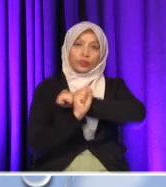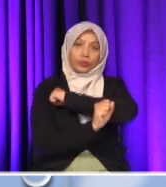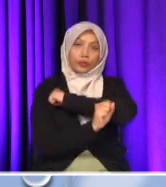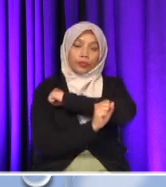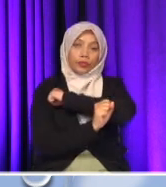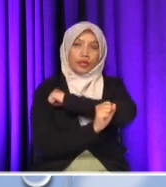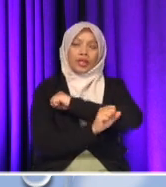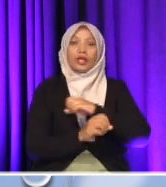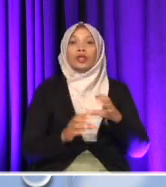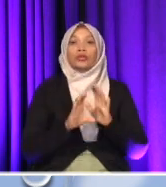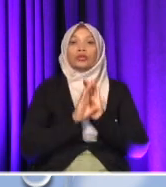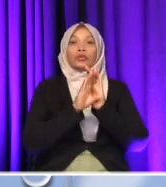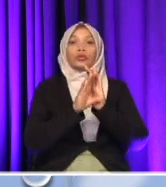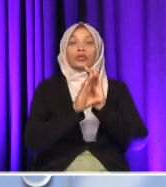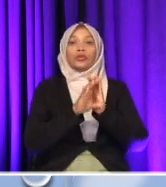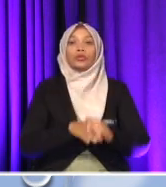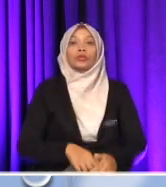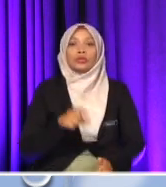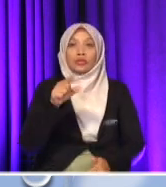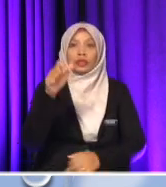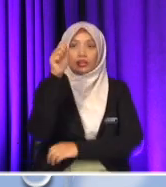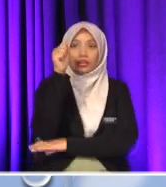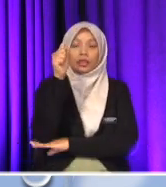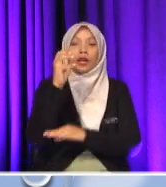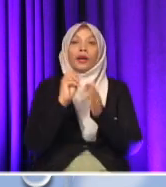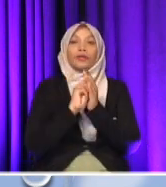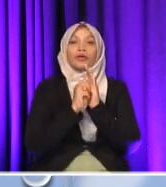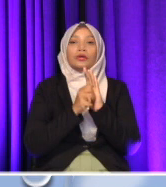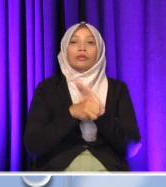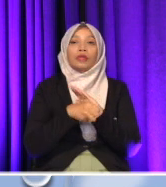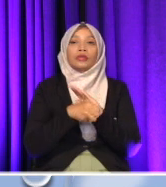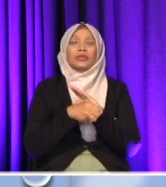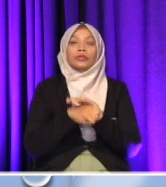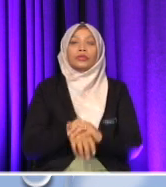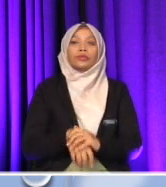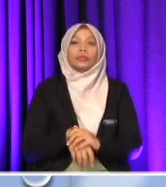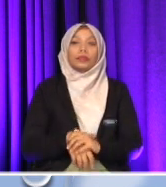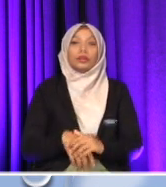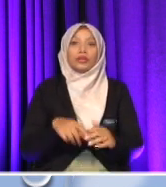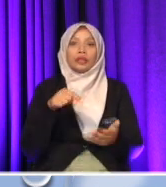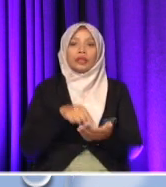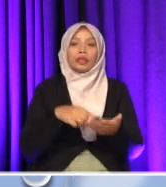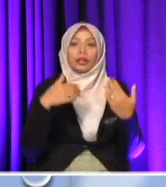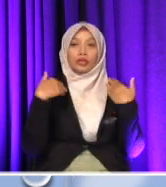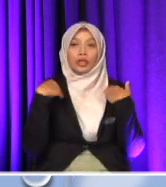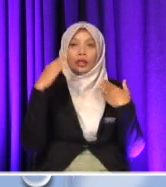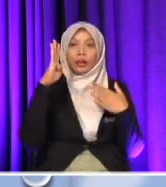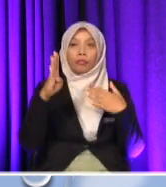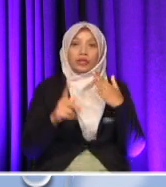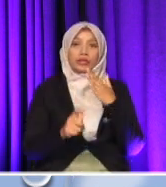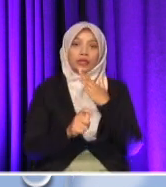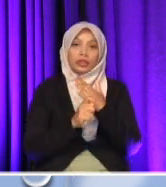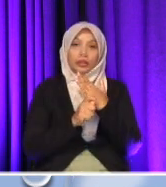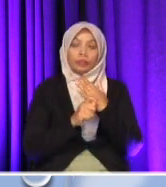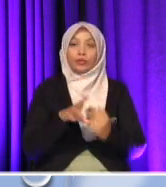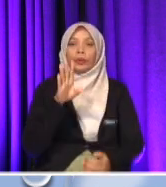Okey. So contoh sini kalau titik A di sini, okey, bermaksud sini titik A bermaksud ini adalah 4 campungan J4 ni nombor khayalan.